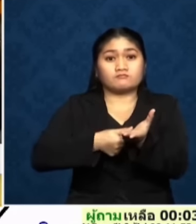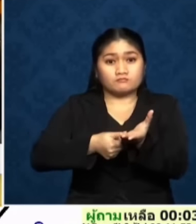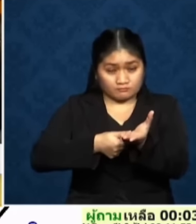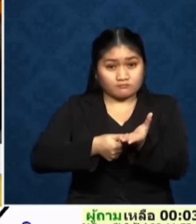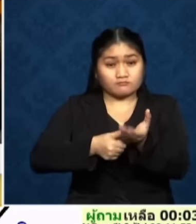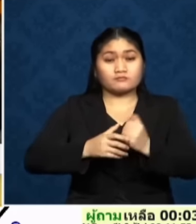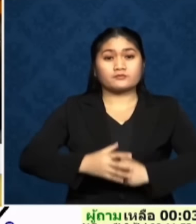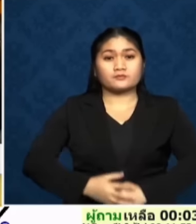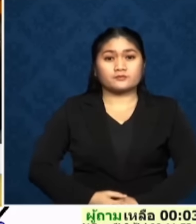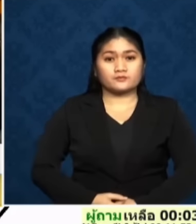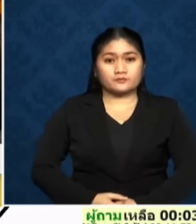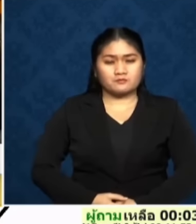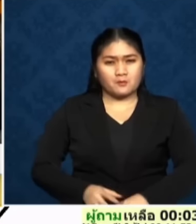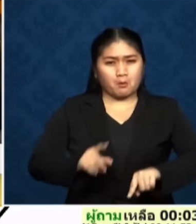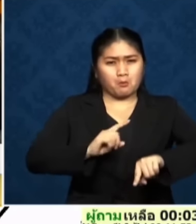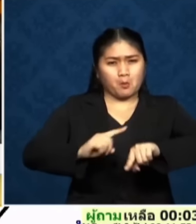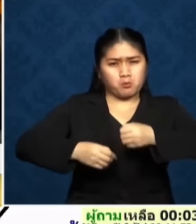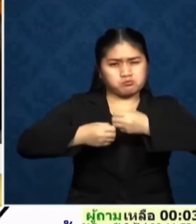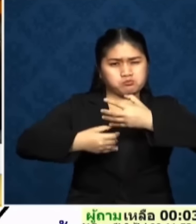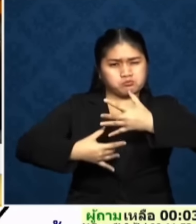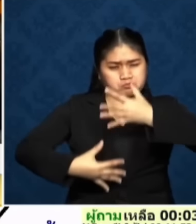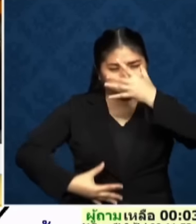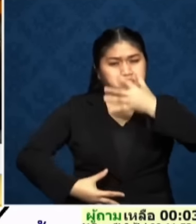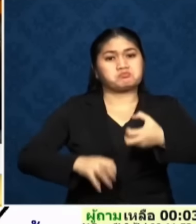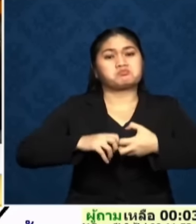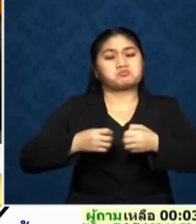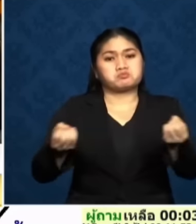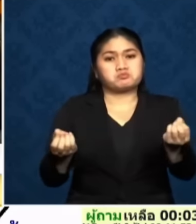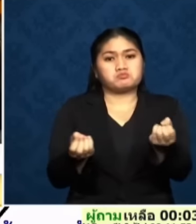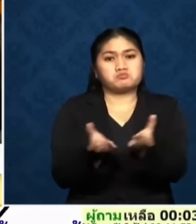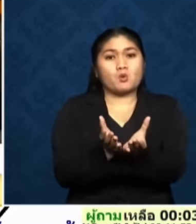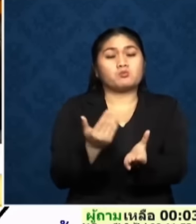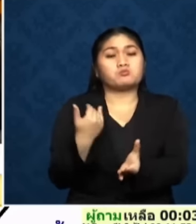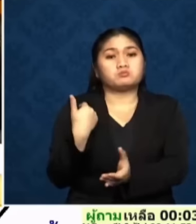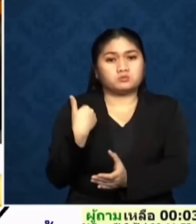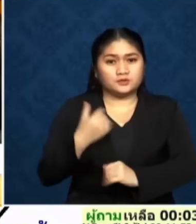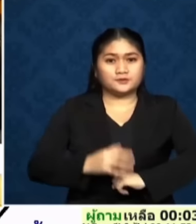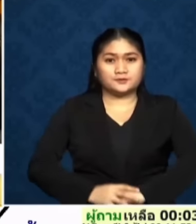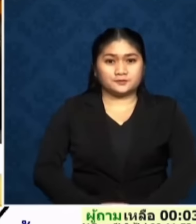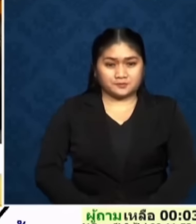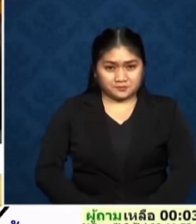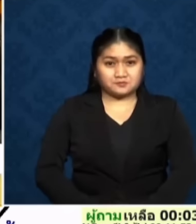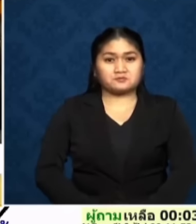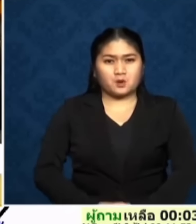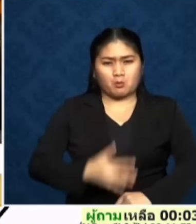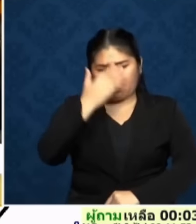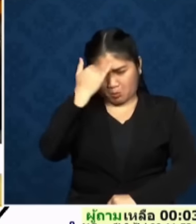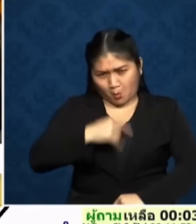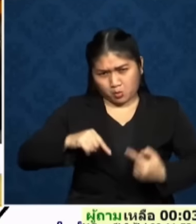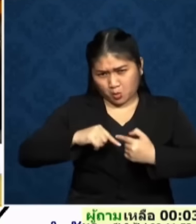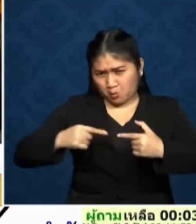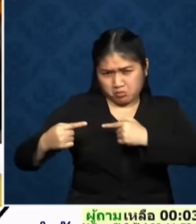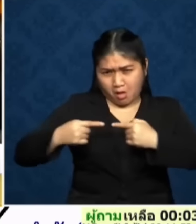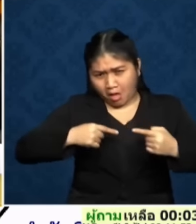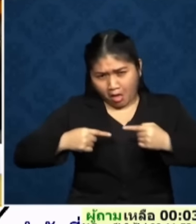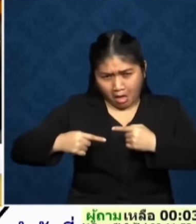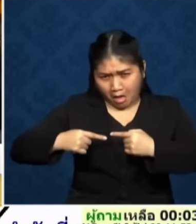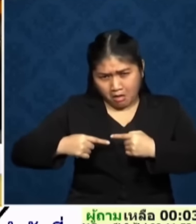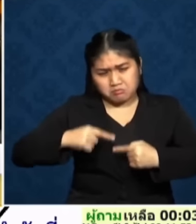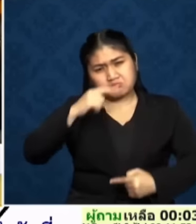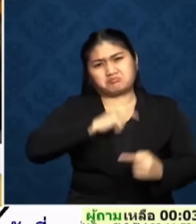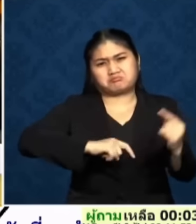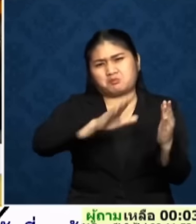แย้งหลายเรื่องแล้วก็ทำให้มันเป็นปัญหาที่ทำให้เกิดหลุมดำในประเทศเพราะความขัดแย้งนั้นทำให้ประเทศเสียหายม